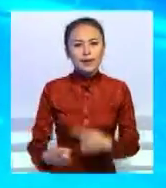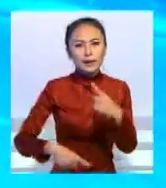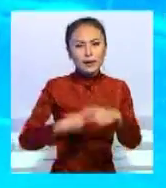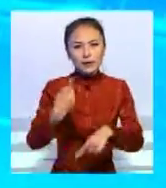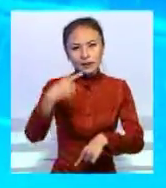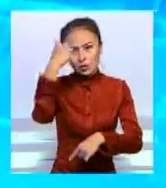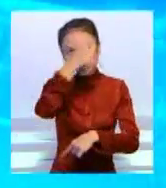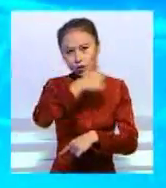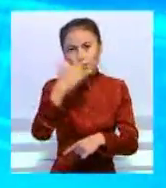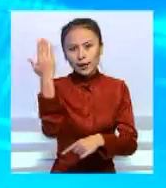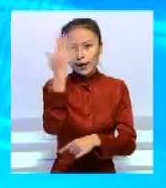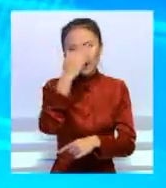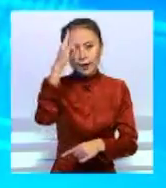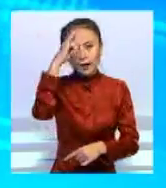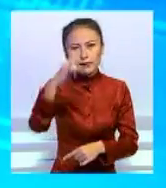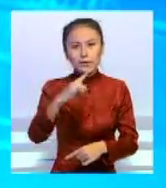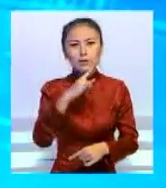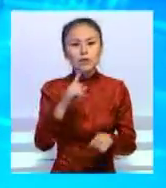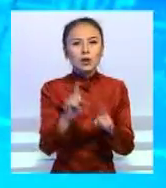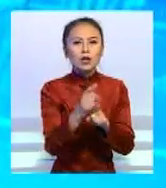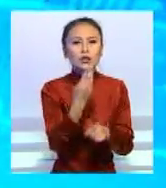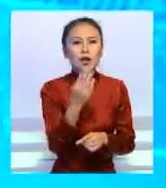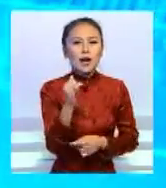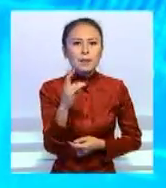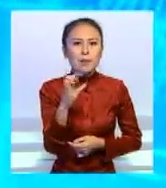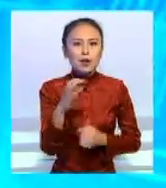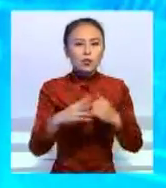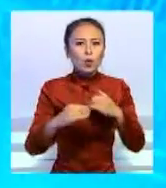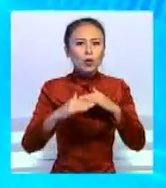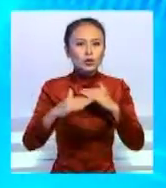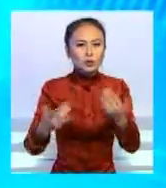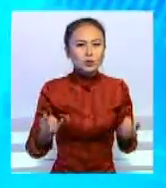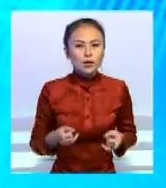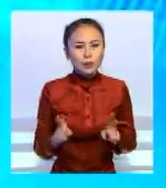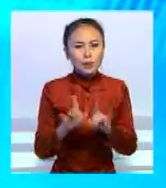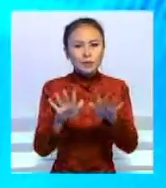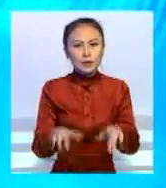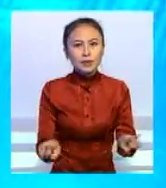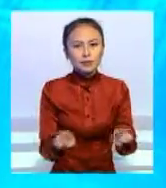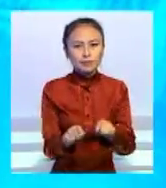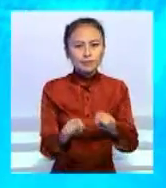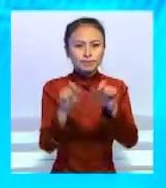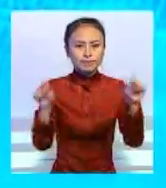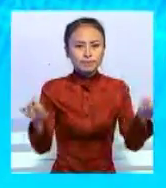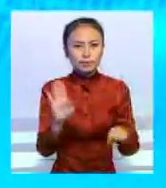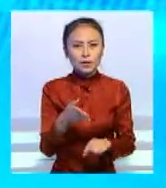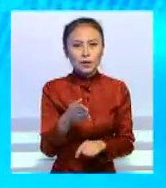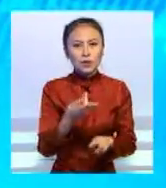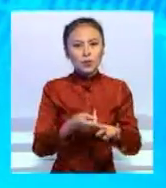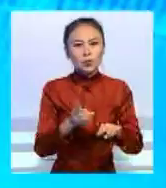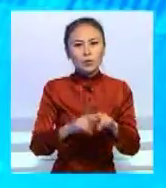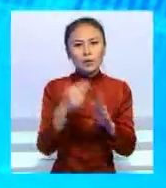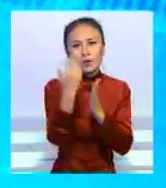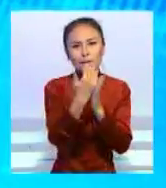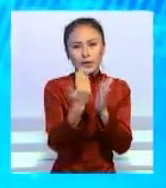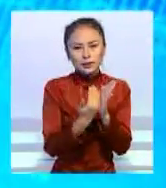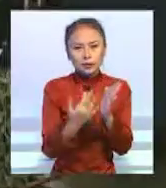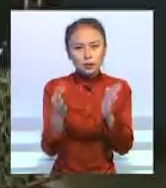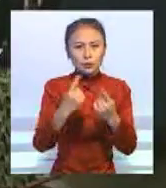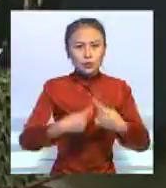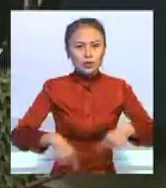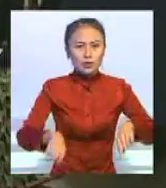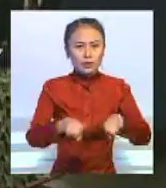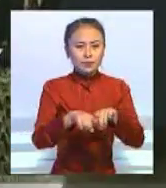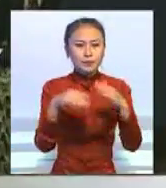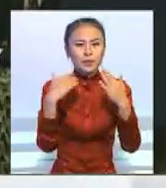Келесі жылы қазақ киносының корифейі Шәкен Аймановтың туған жерінде халықаралық кинофестиваль шымылдығын түреді. Шара рухани жаңғыру бағдарламасы